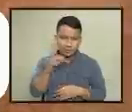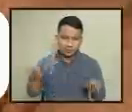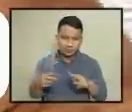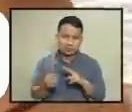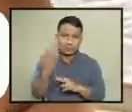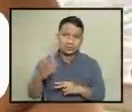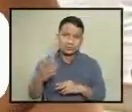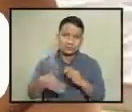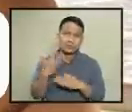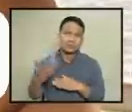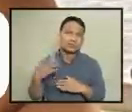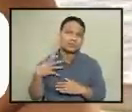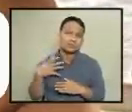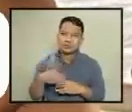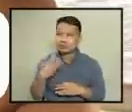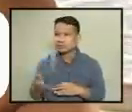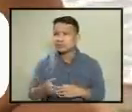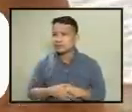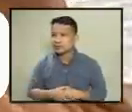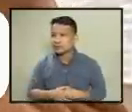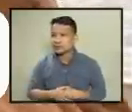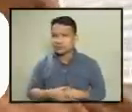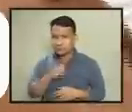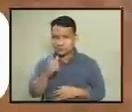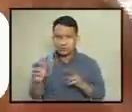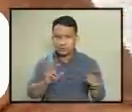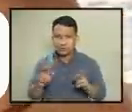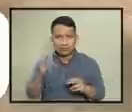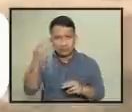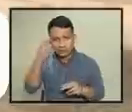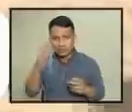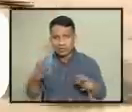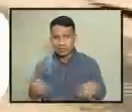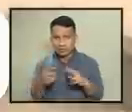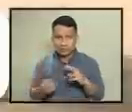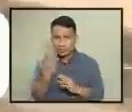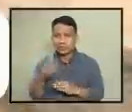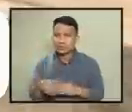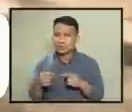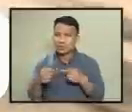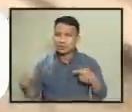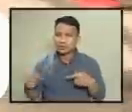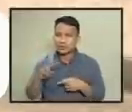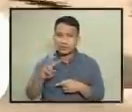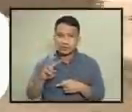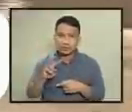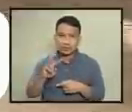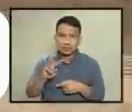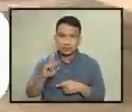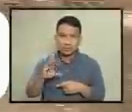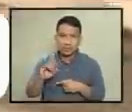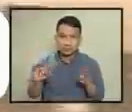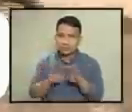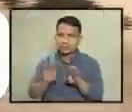ulit tayo ng panibago. Huwag natin laging isiping puputok. Tutol ang Vice Alcalde sa pagla-lockdown sa